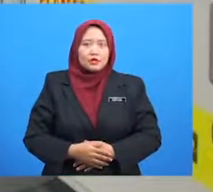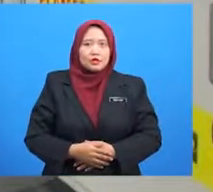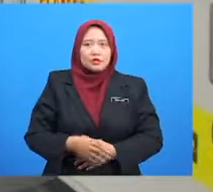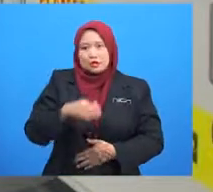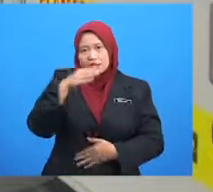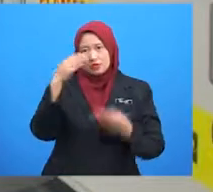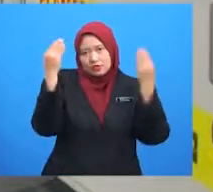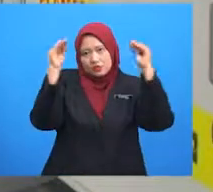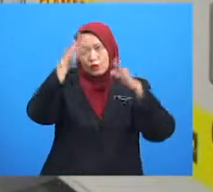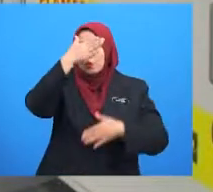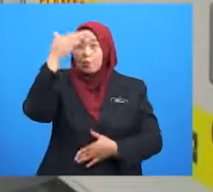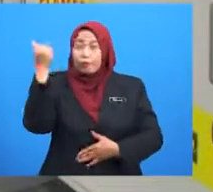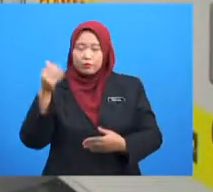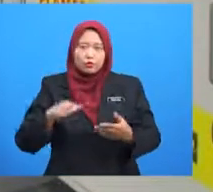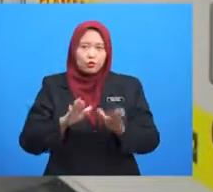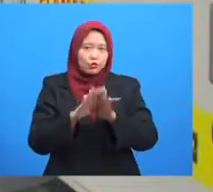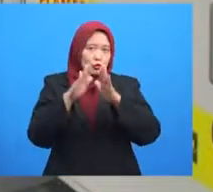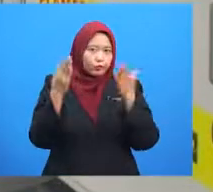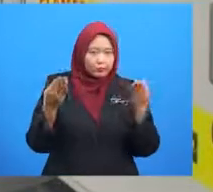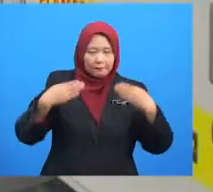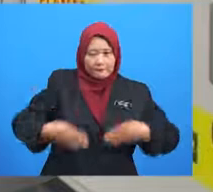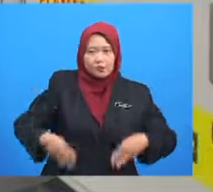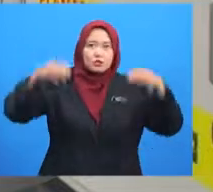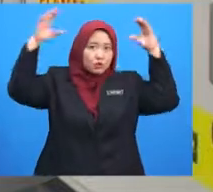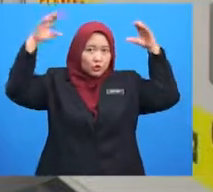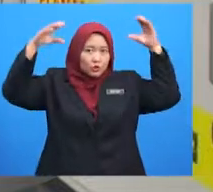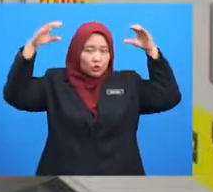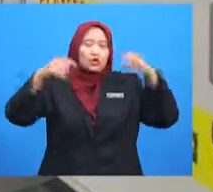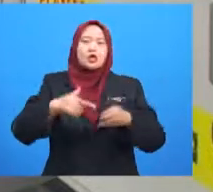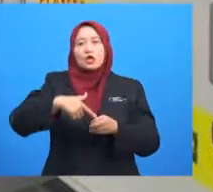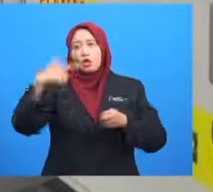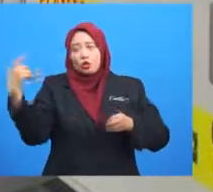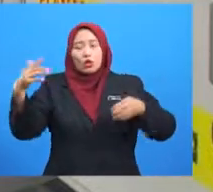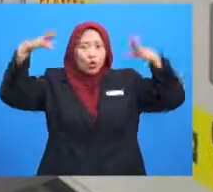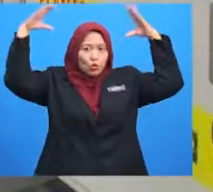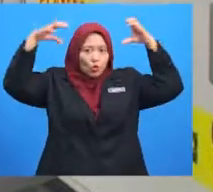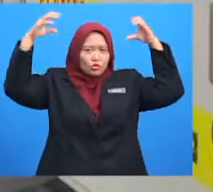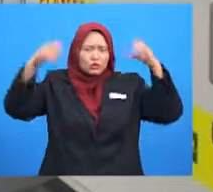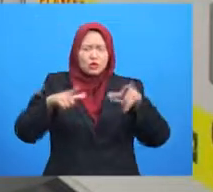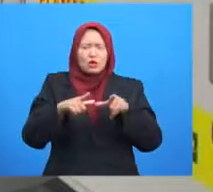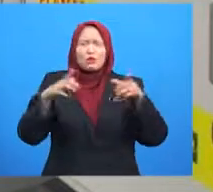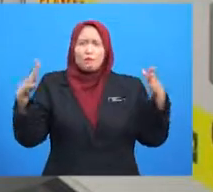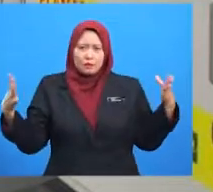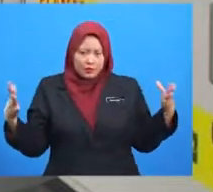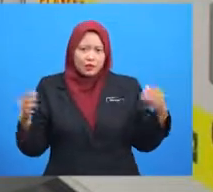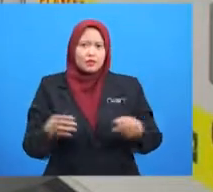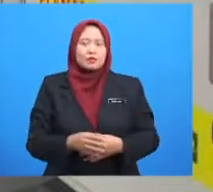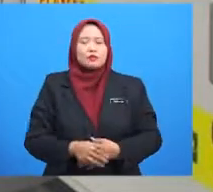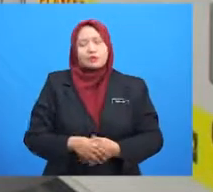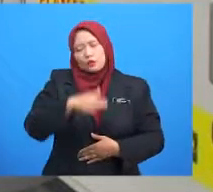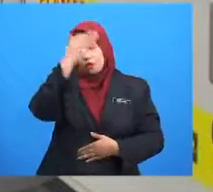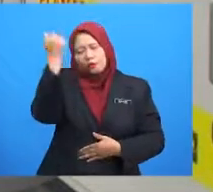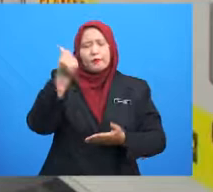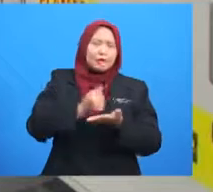Cikgu lupa buka baju hujan. Dekat luar, hujan sangat lebat. Cikgu lupa bawa payung. Nasib baik ada